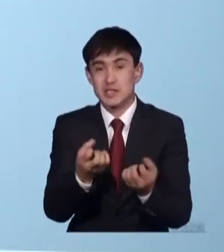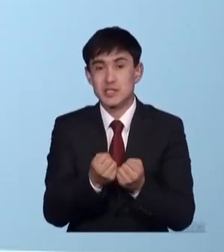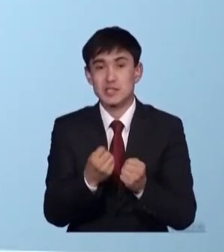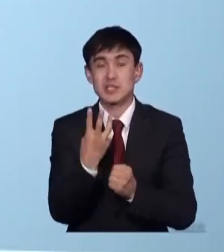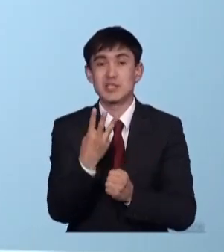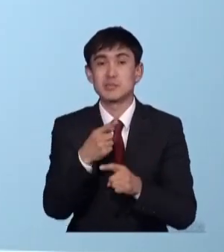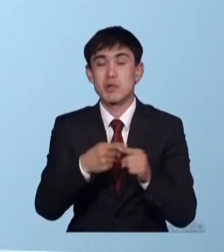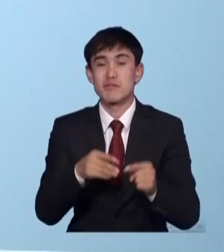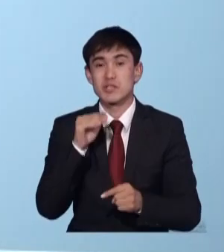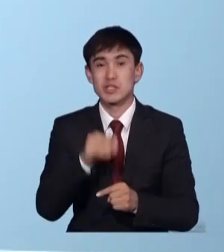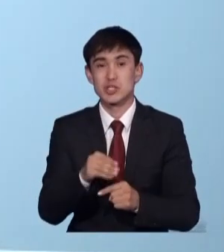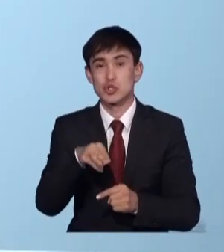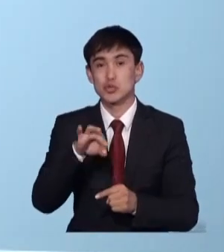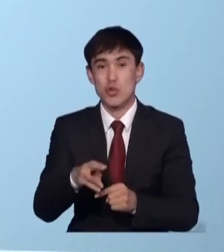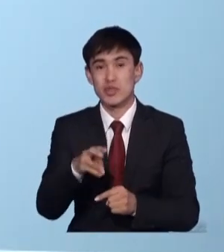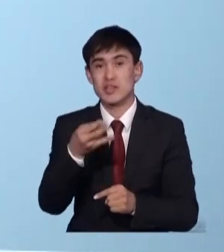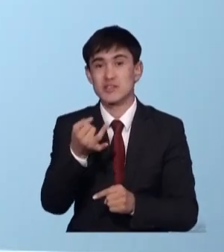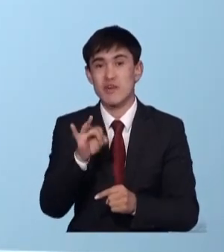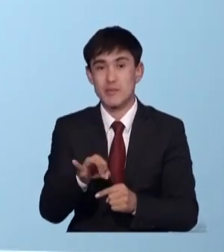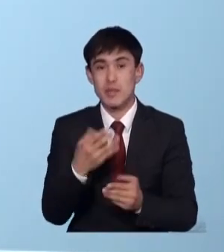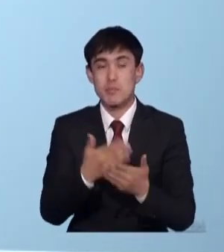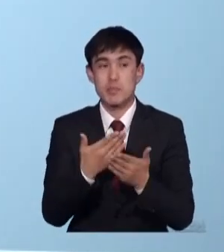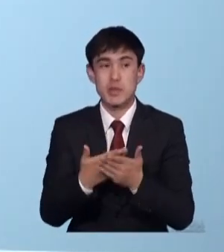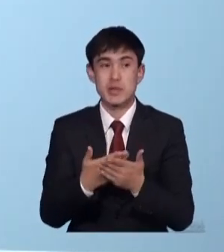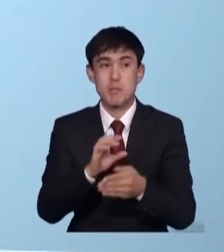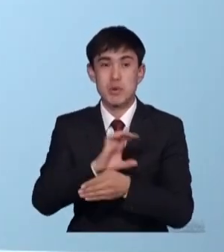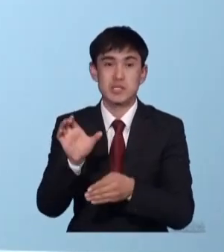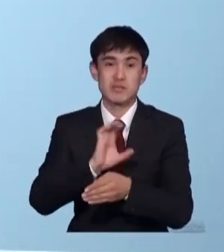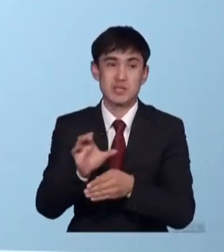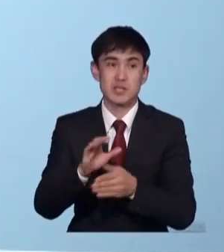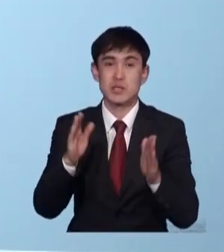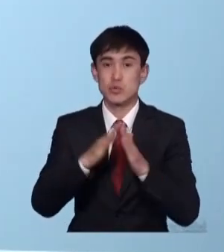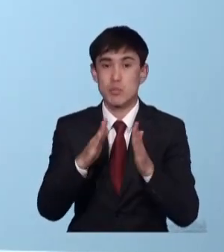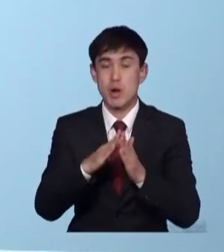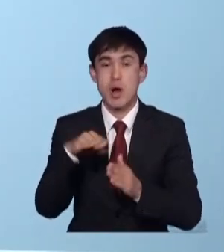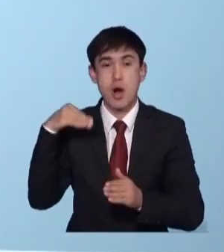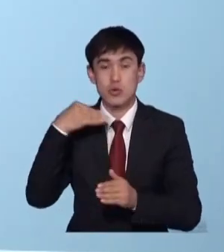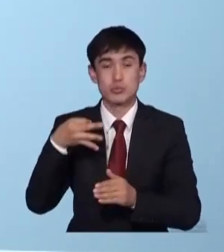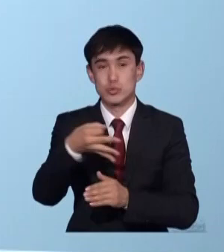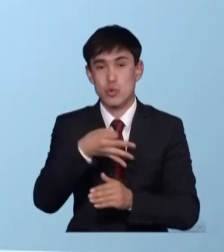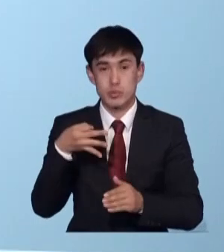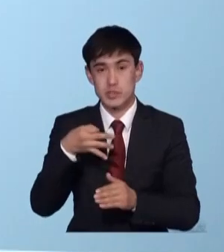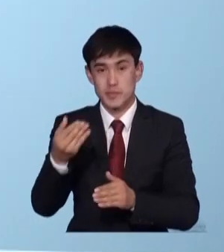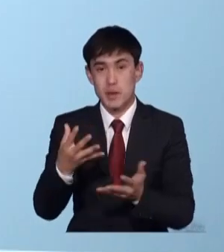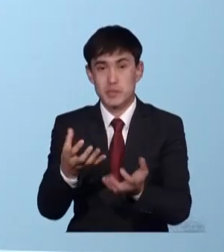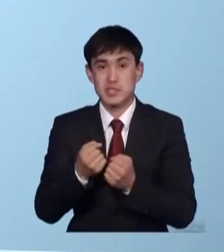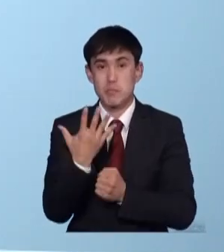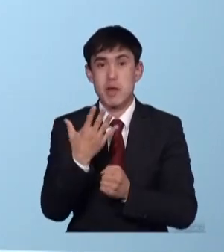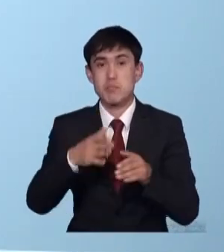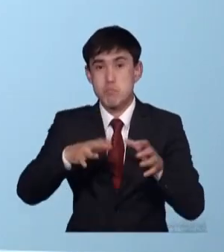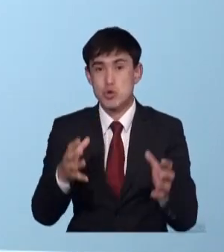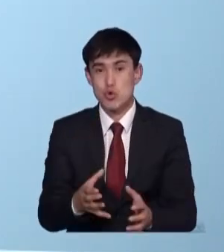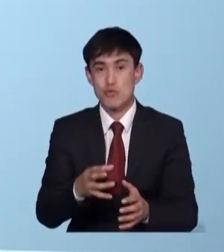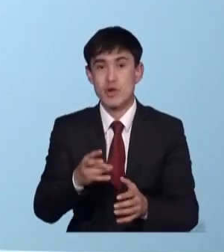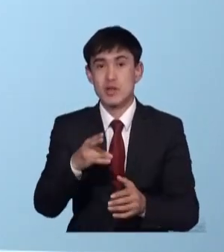около 3500 тонн насвая к примеру его производили на дому в Актюбинской области там изъяли пять мешков